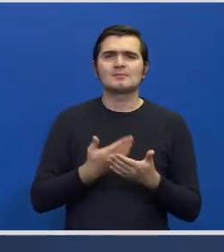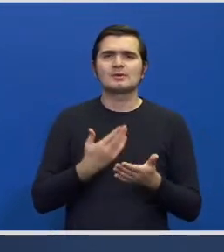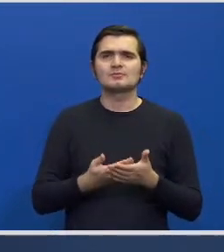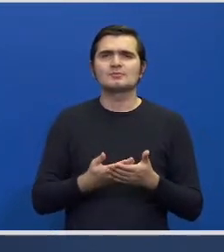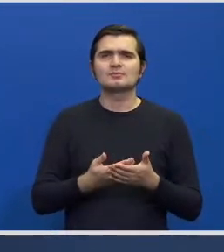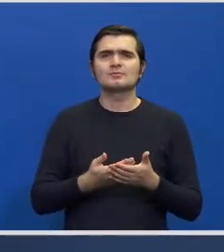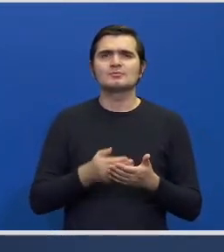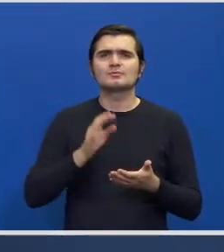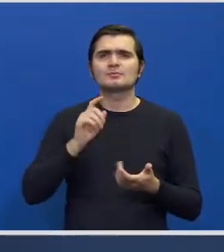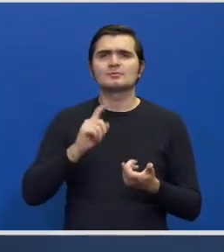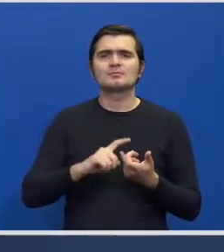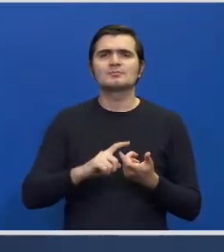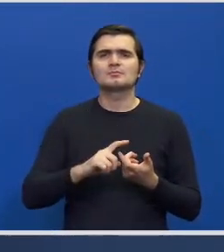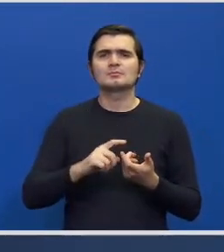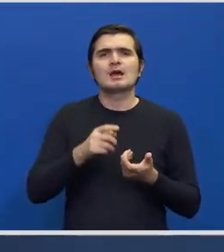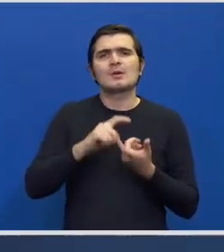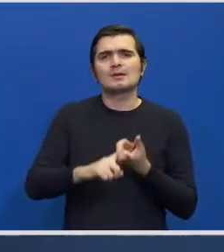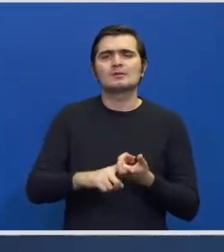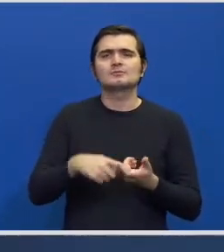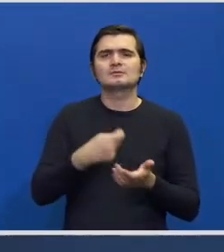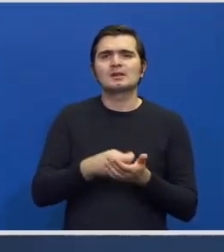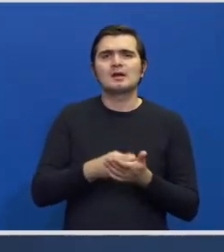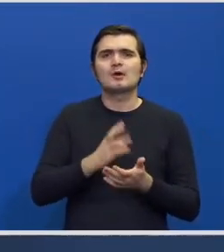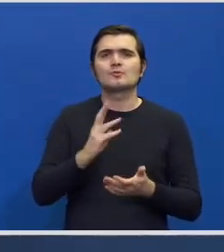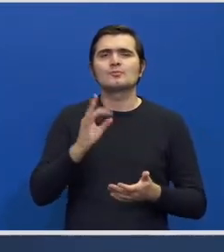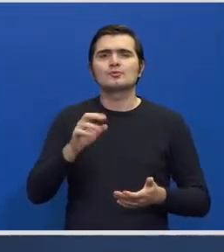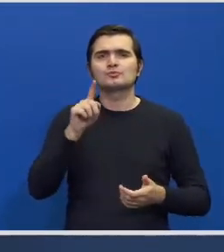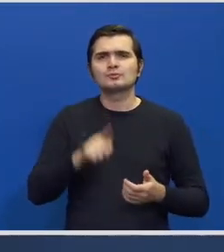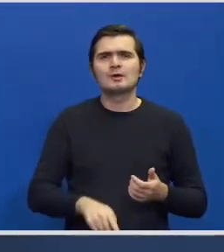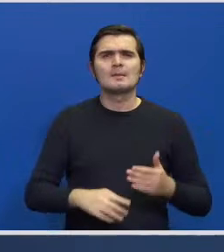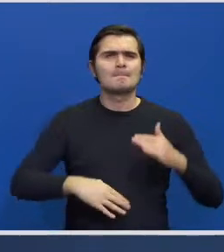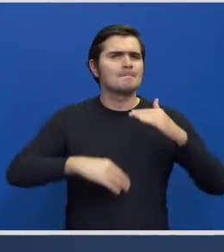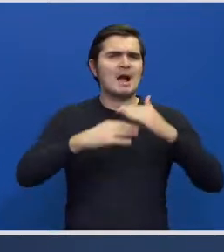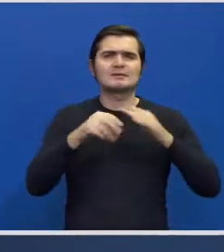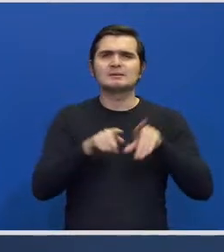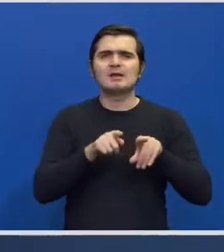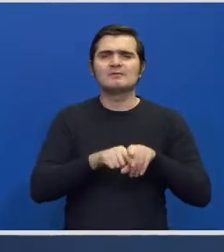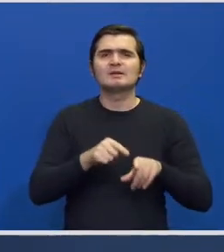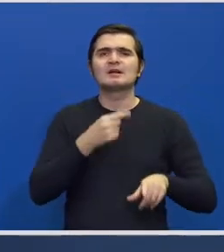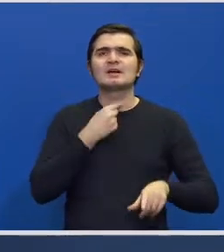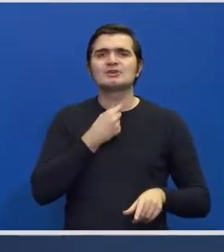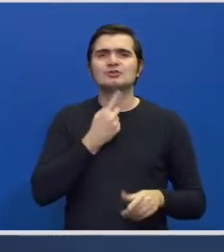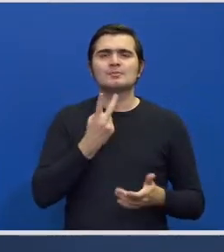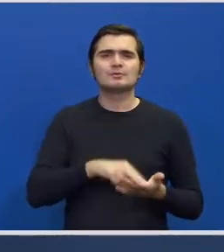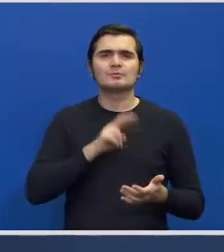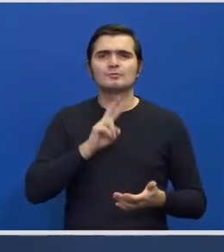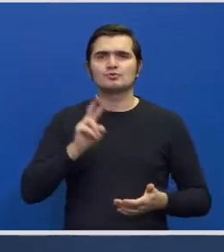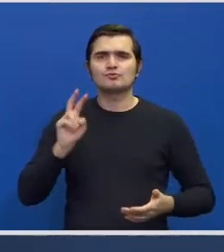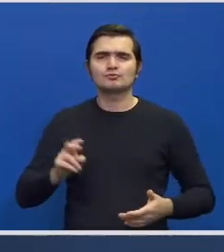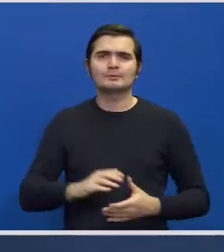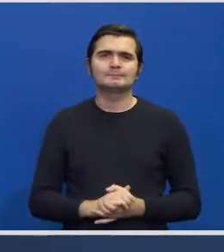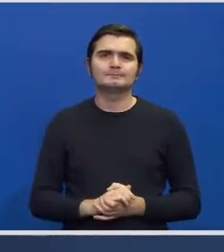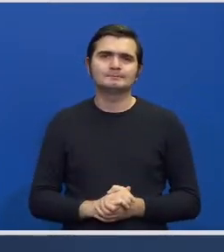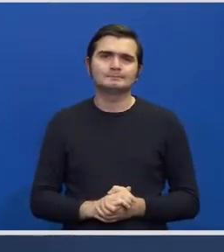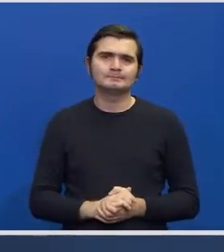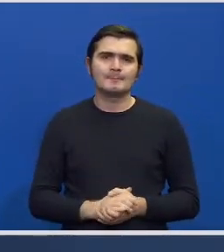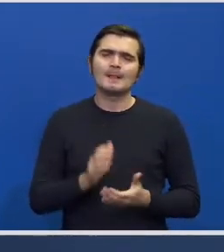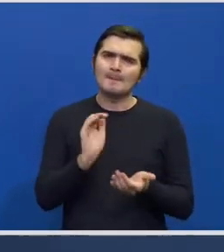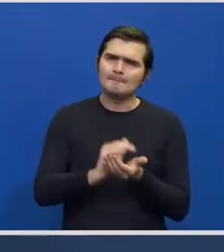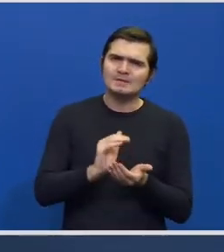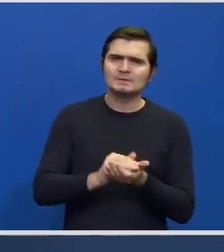de salarizare care fac parte potrivit legii din salariu brut lunar, cel mult la nivelul cuantumului acordat pentru luna